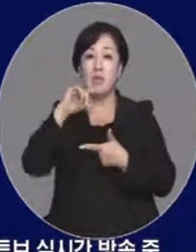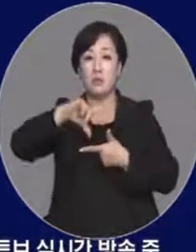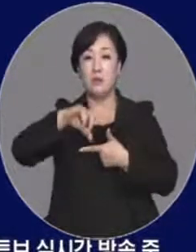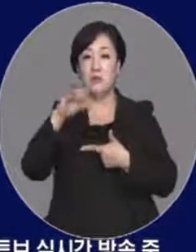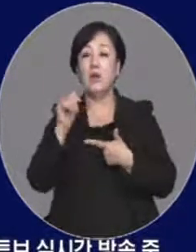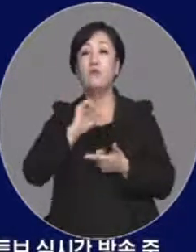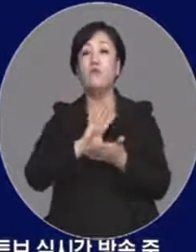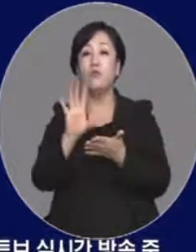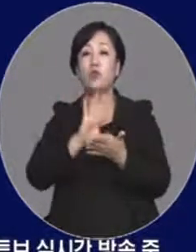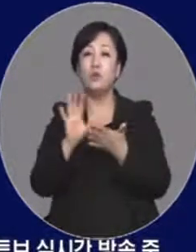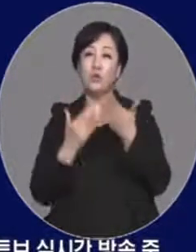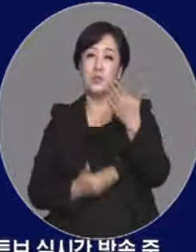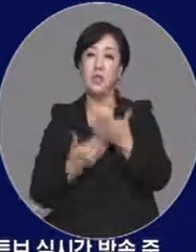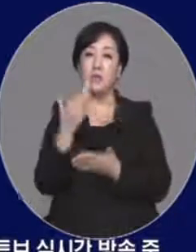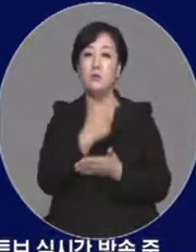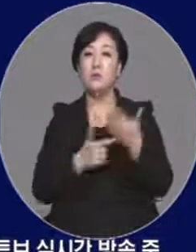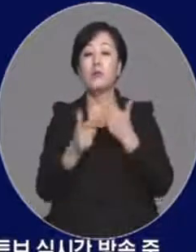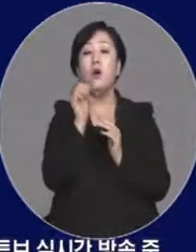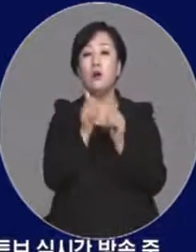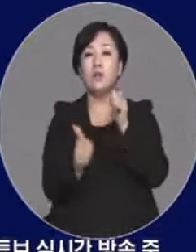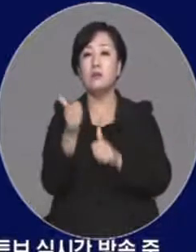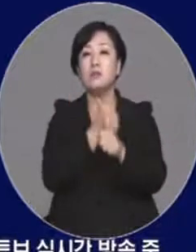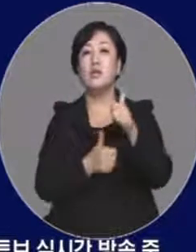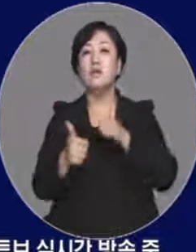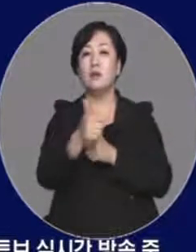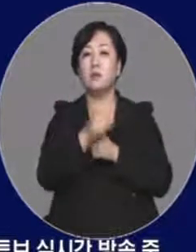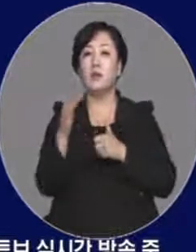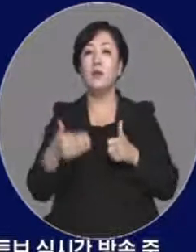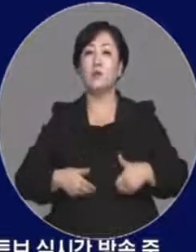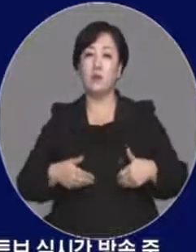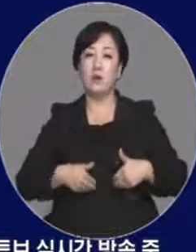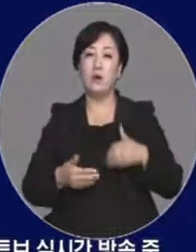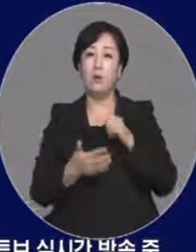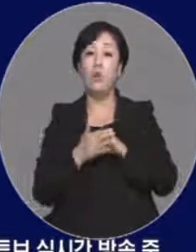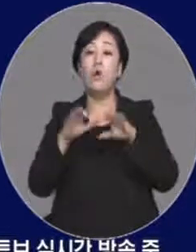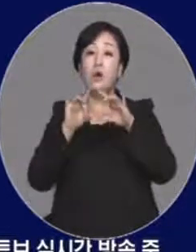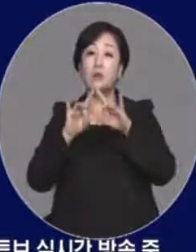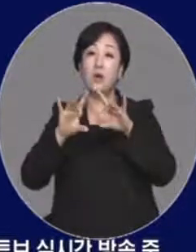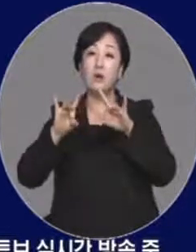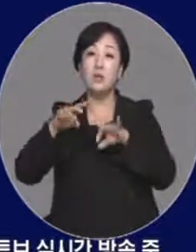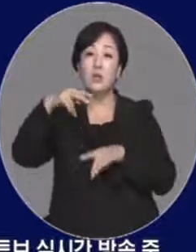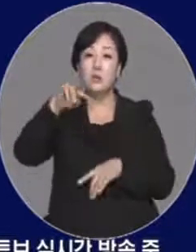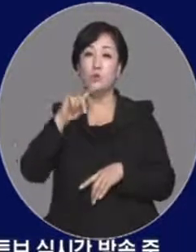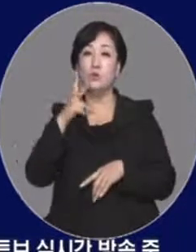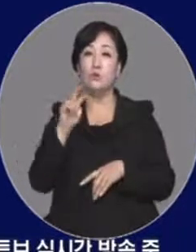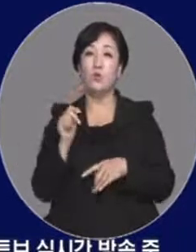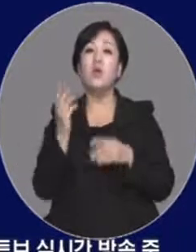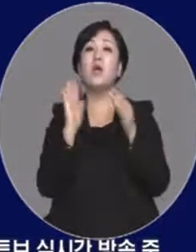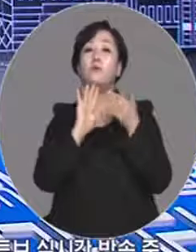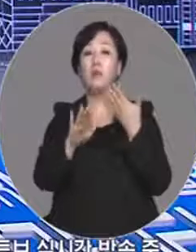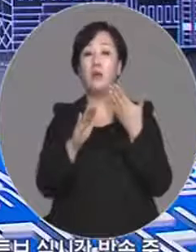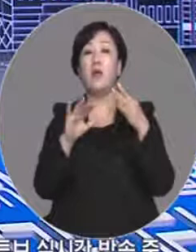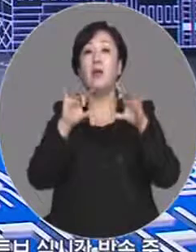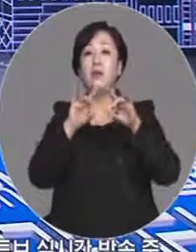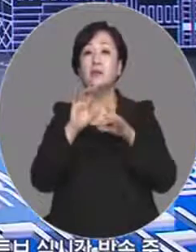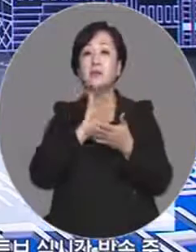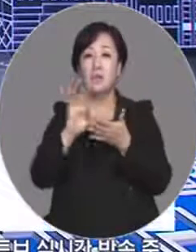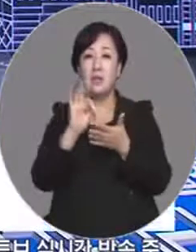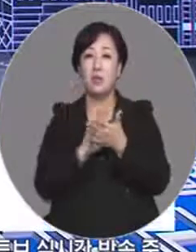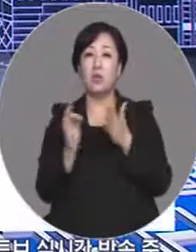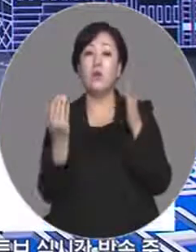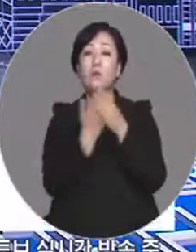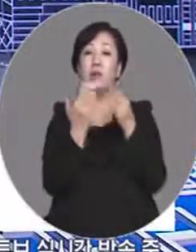물류산업 경쟁력 강화가 필요하고 주력 미래 산업으로 전기와 수소 등 미래 에너지를 꼽았습니다.